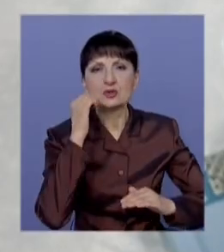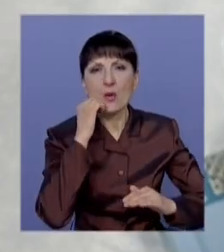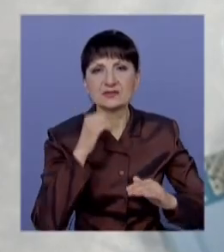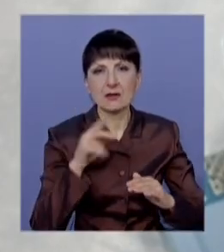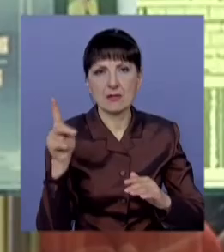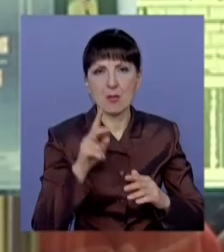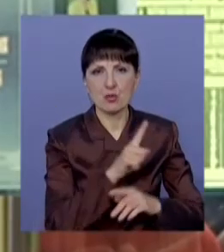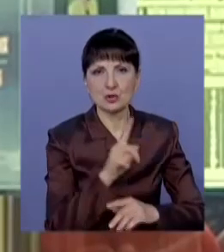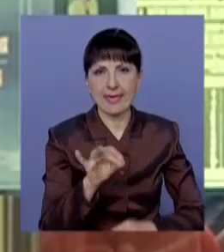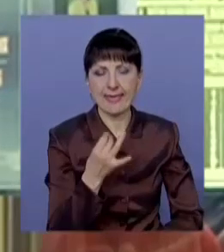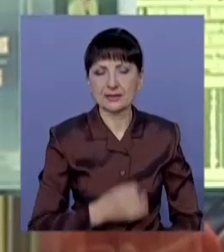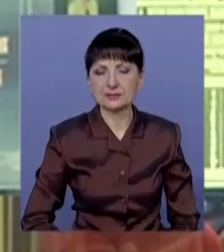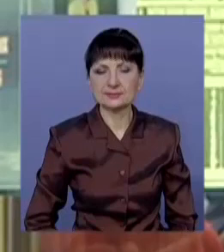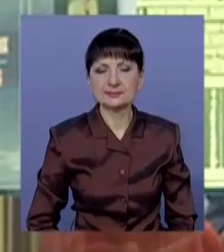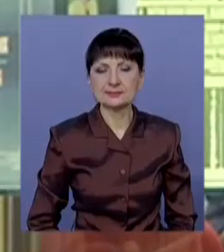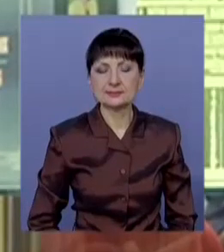архивах.